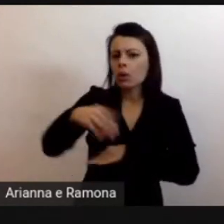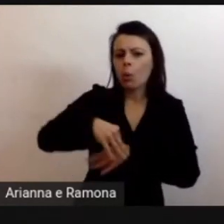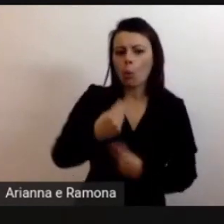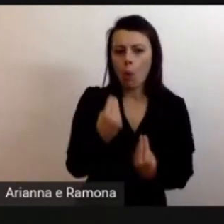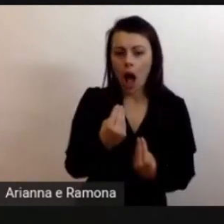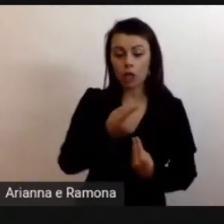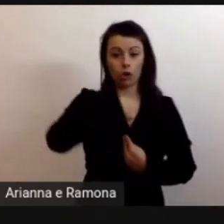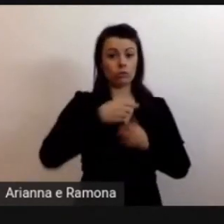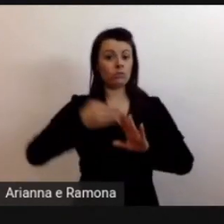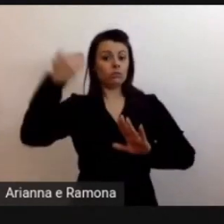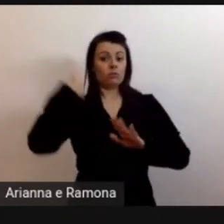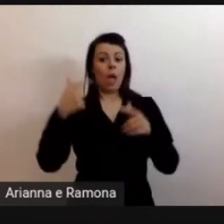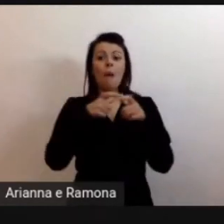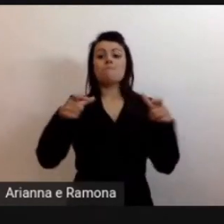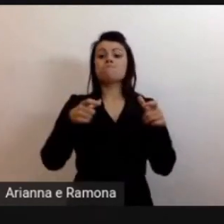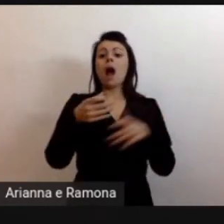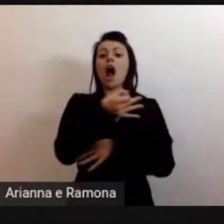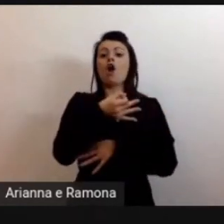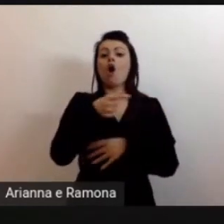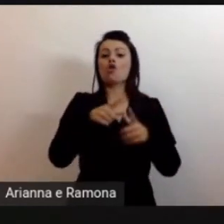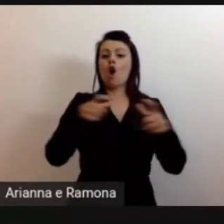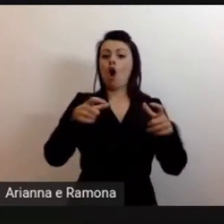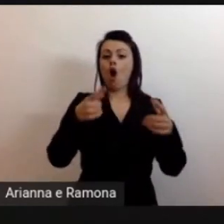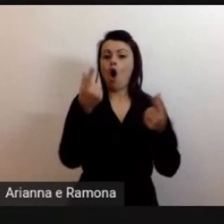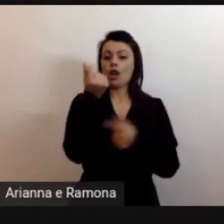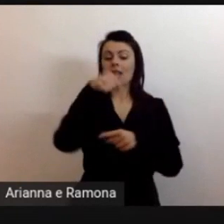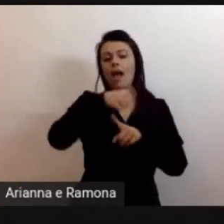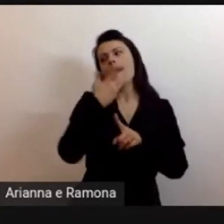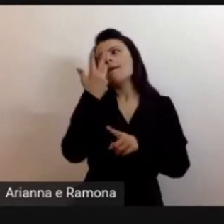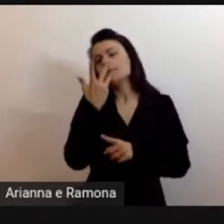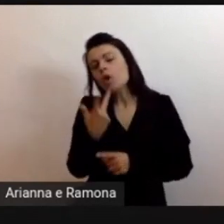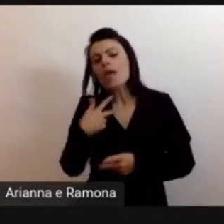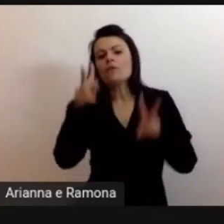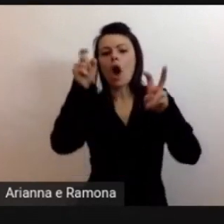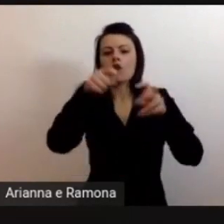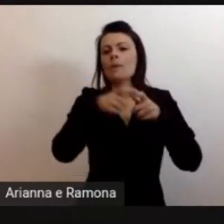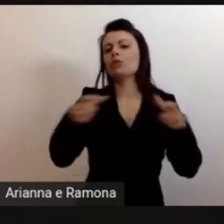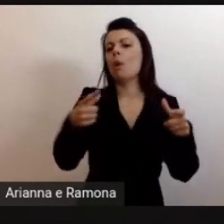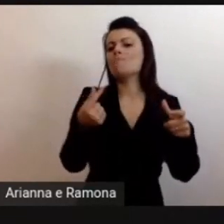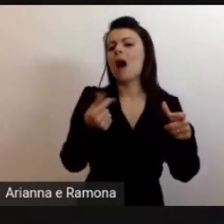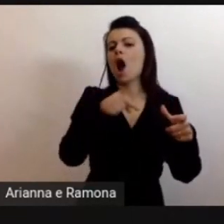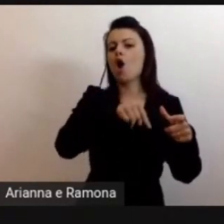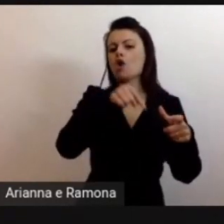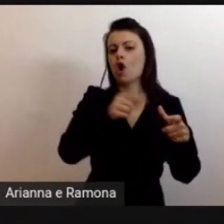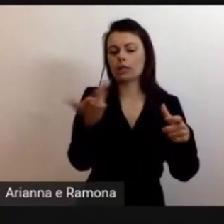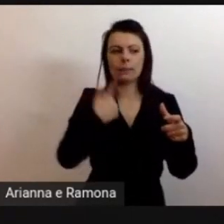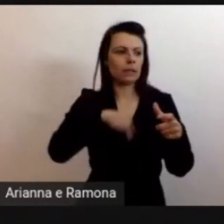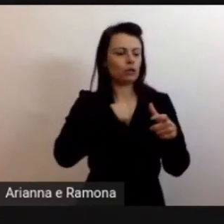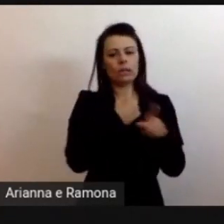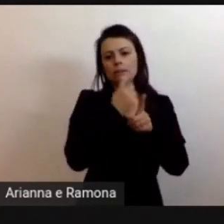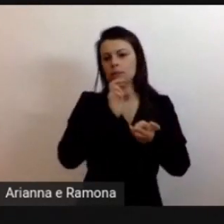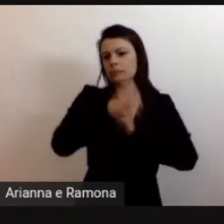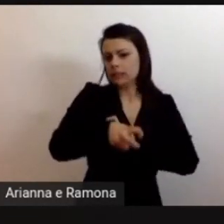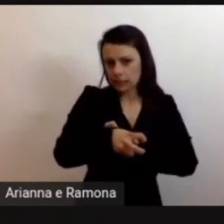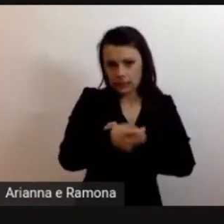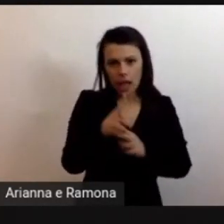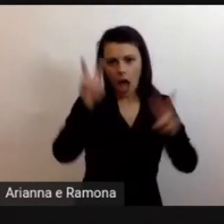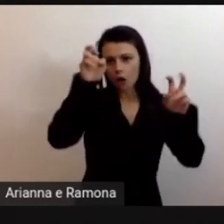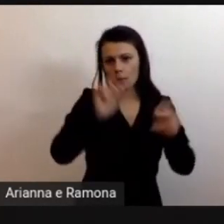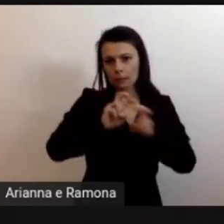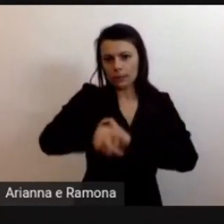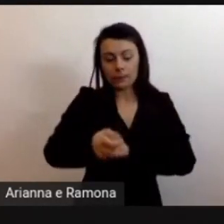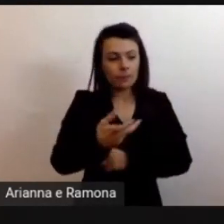arriviamo la moneta elettronica avrei voluto salutare il passaggio si spezza